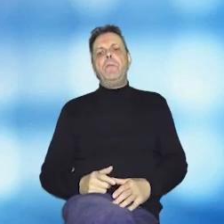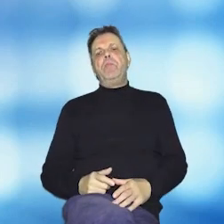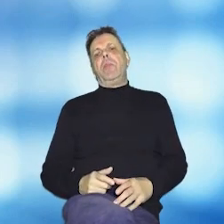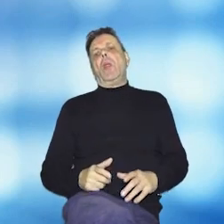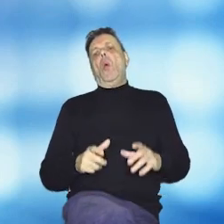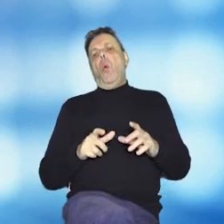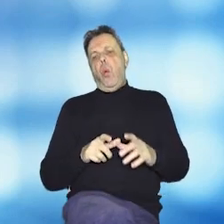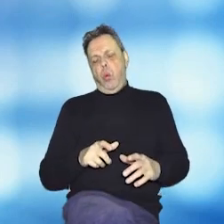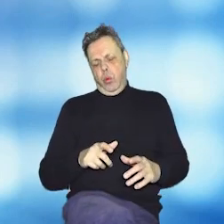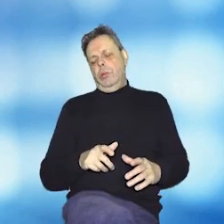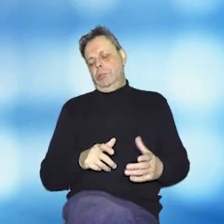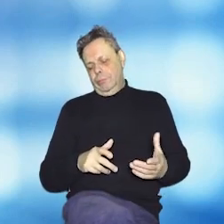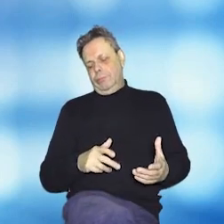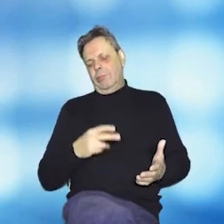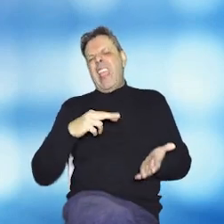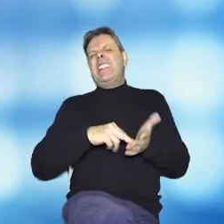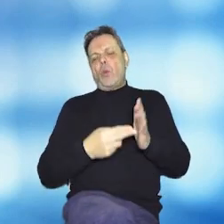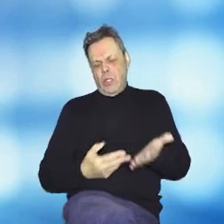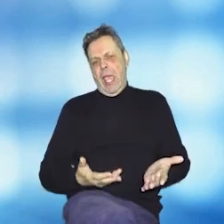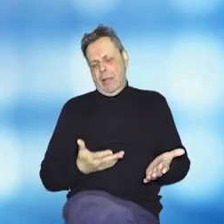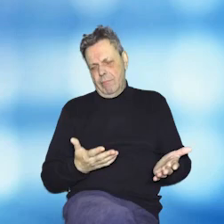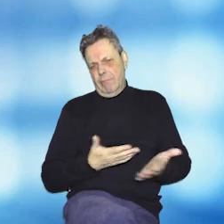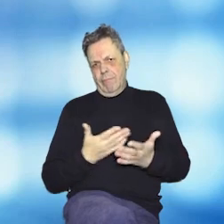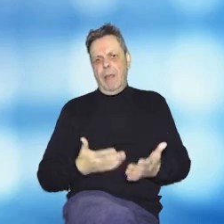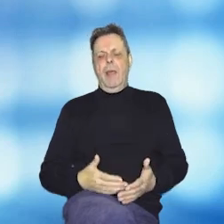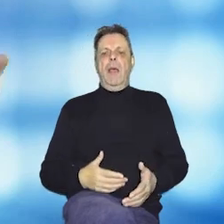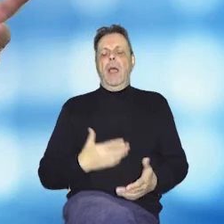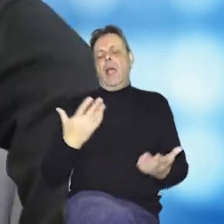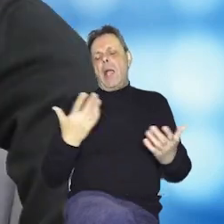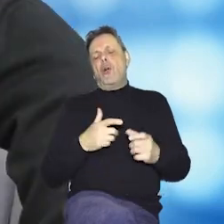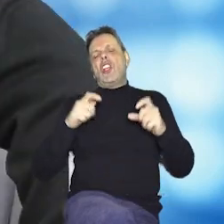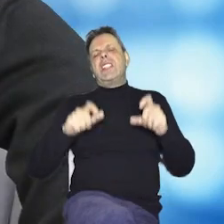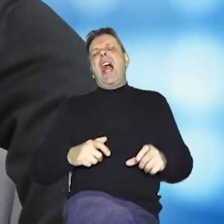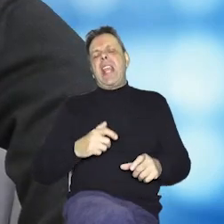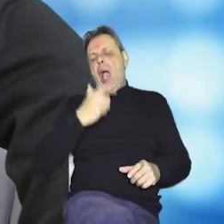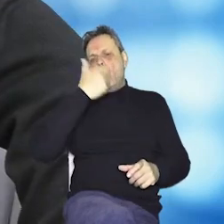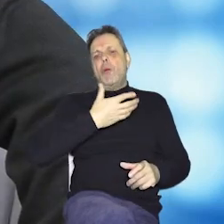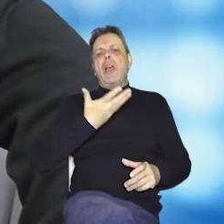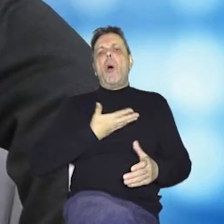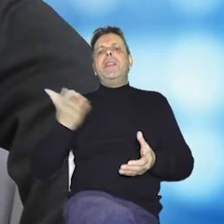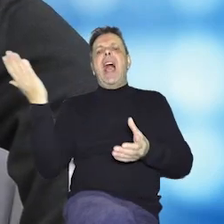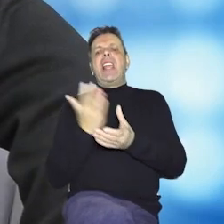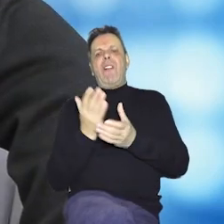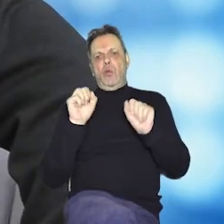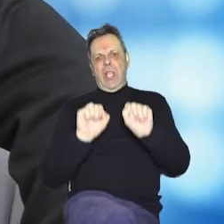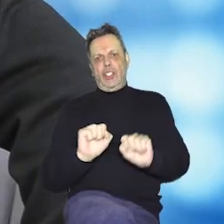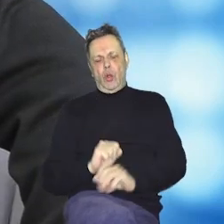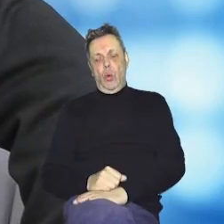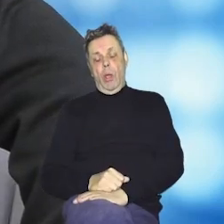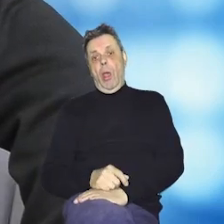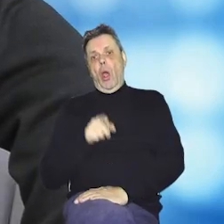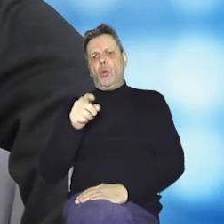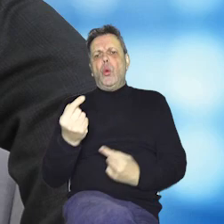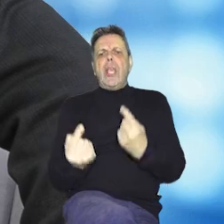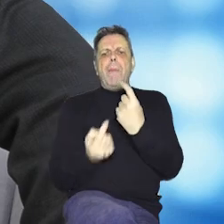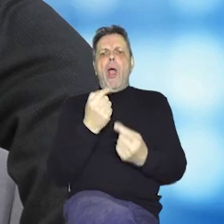u nadležne institucije da će starija osoba dobiti adekvatnu zaštitu. I onda